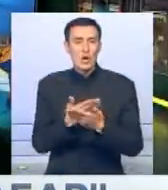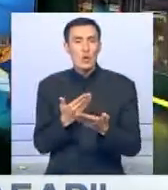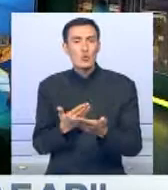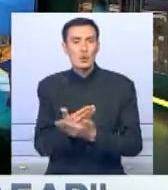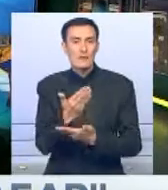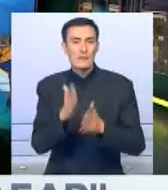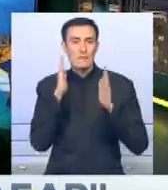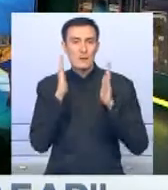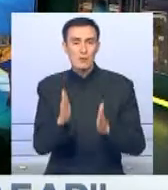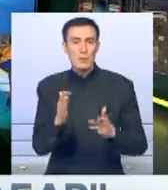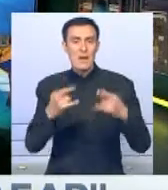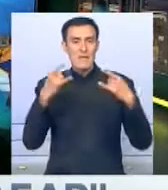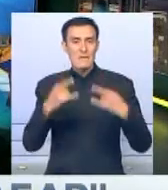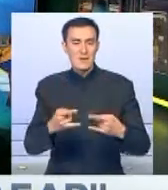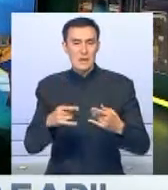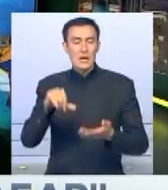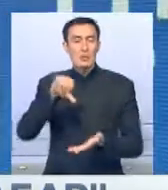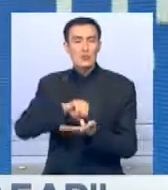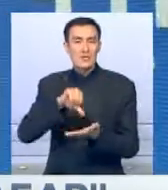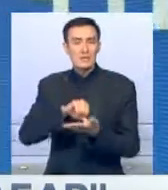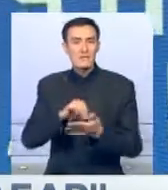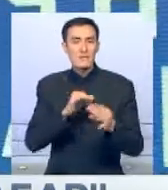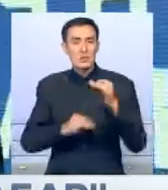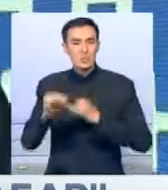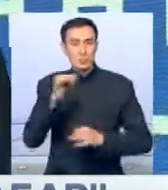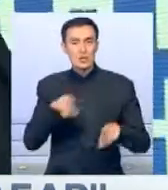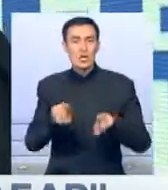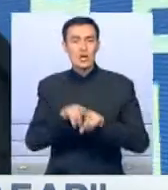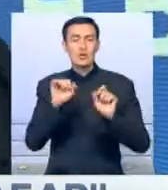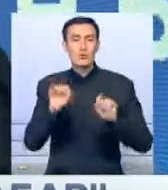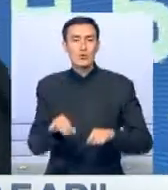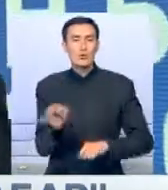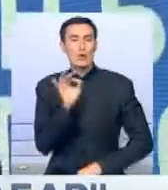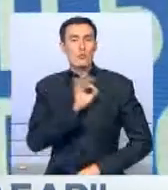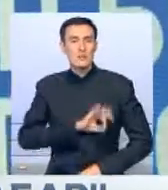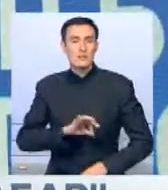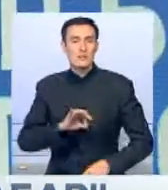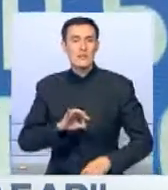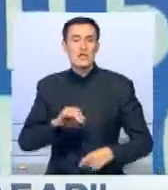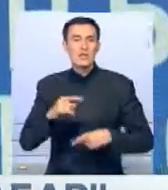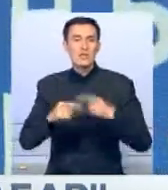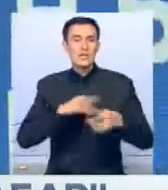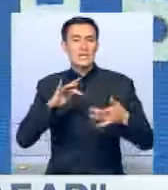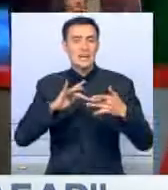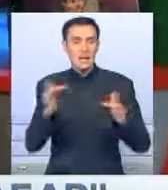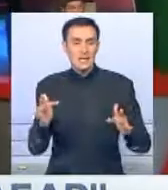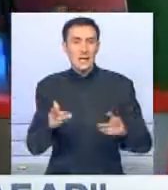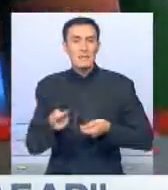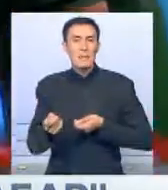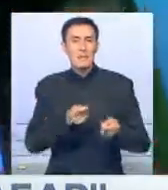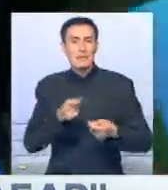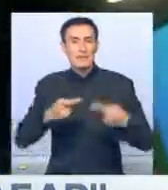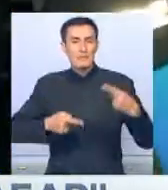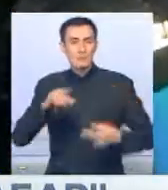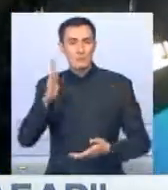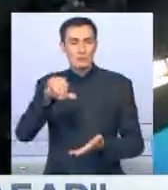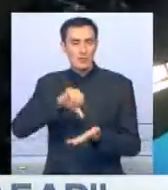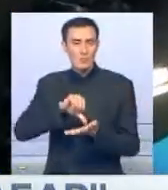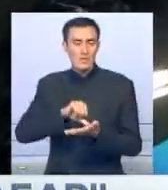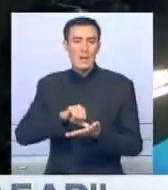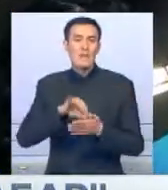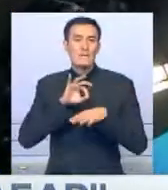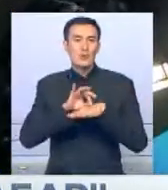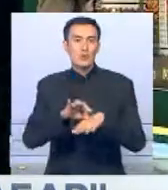доводы в прямом эфире. Принять участие в дискуссии также смогут пользователи социальных сетей. Модератором теледебатов выступит